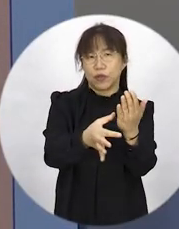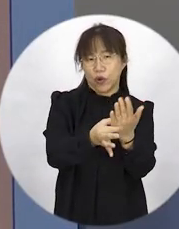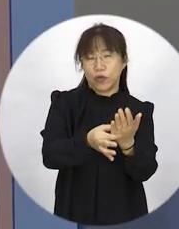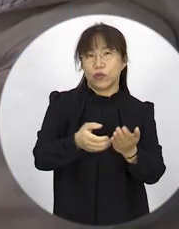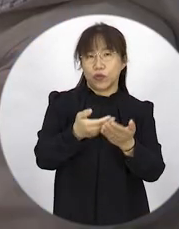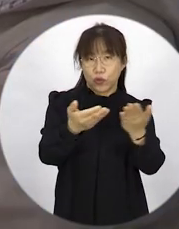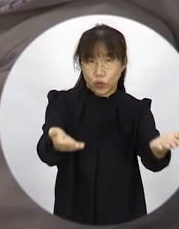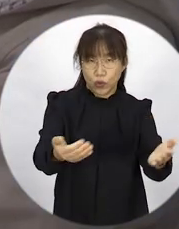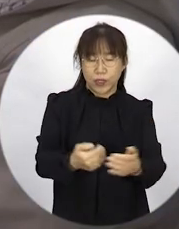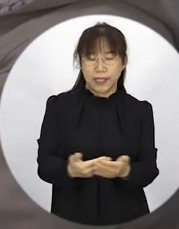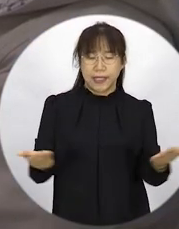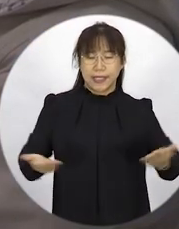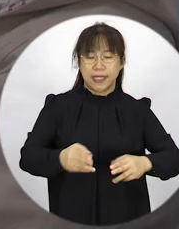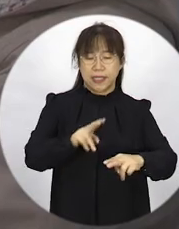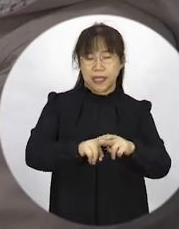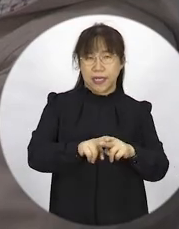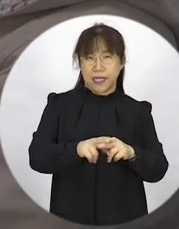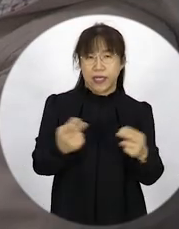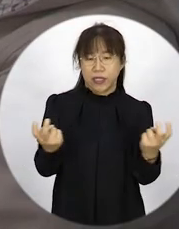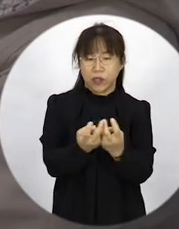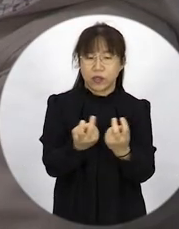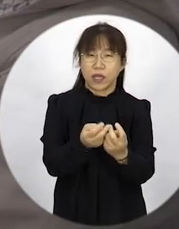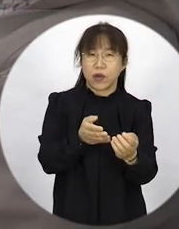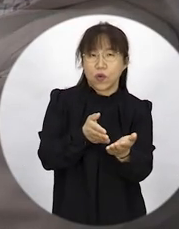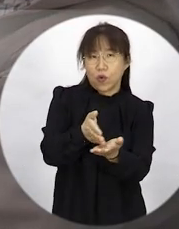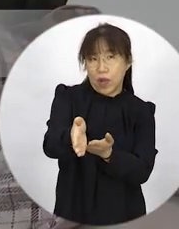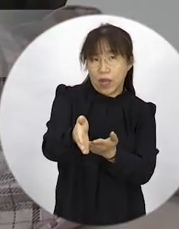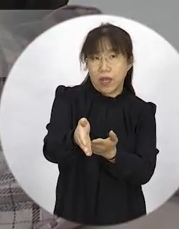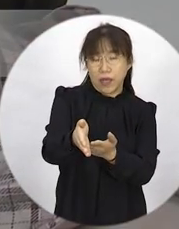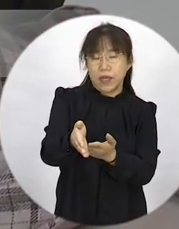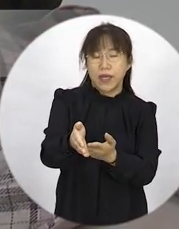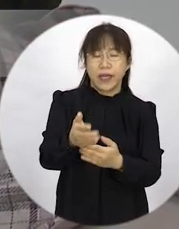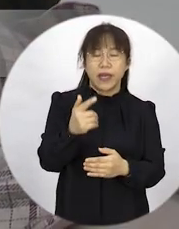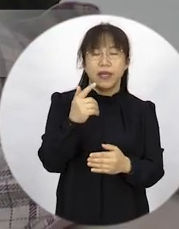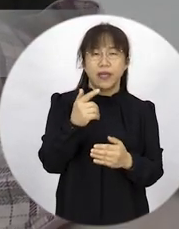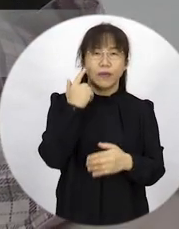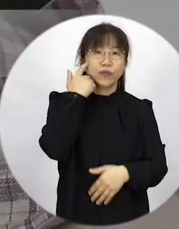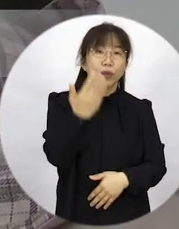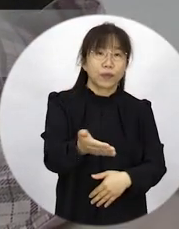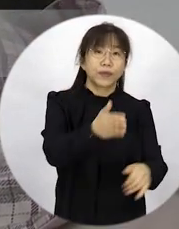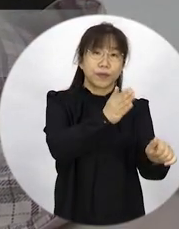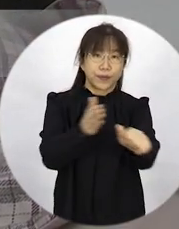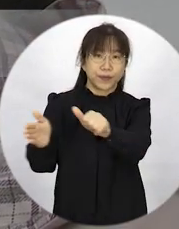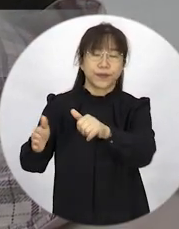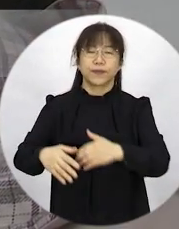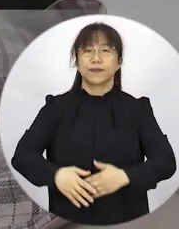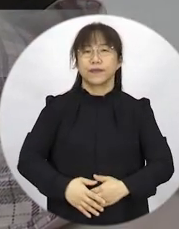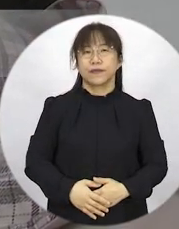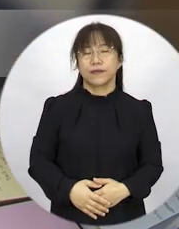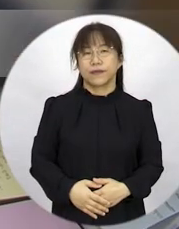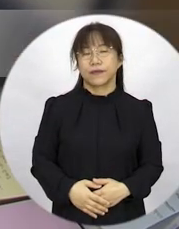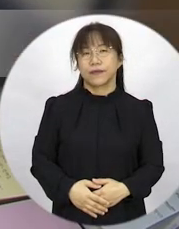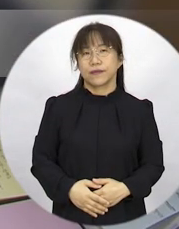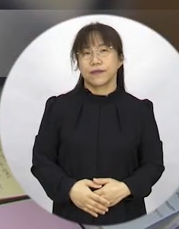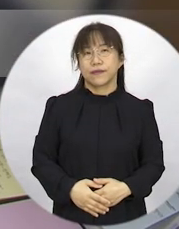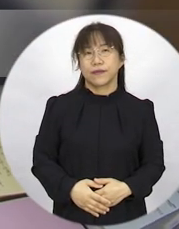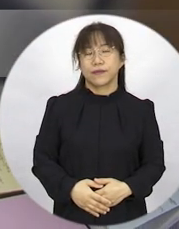자세한 사항은 강서구청 일자리정책과 또는 강서구 취업장려금 상담 콜센터로 문의하면 됩니다.